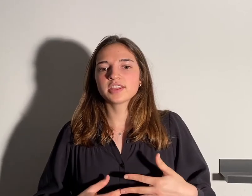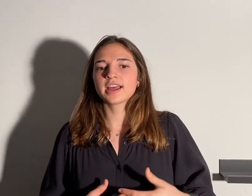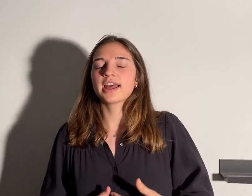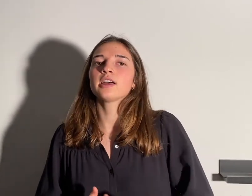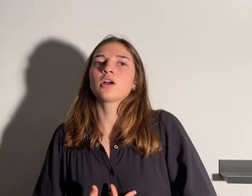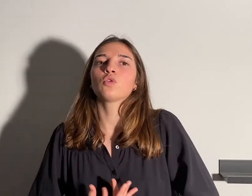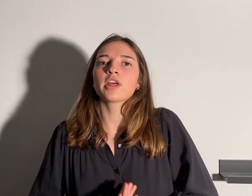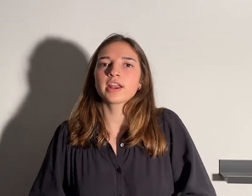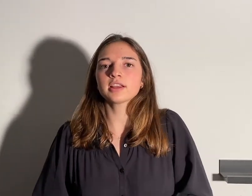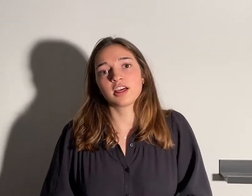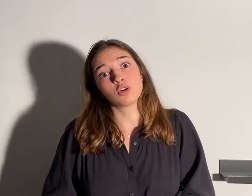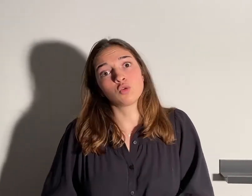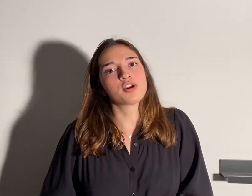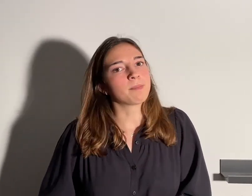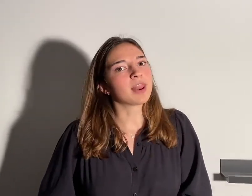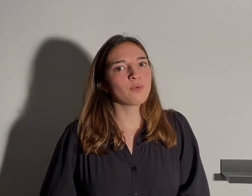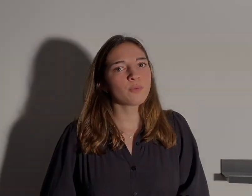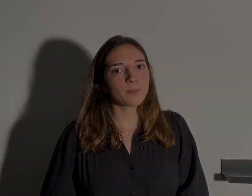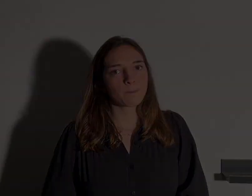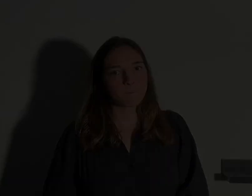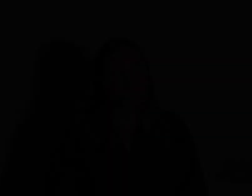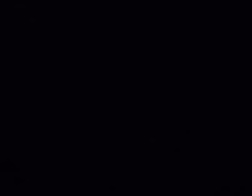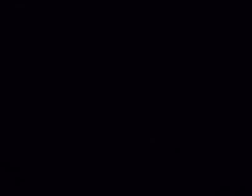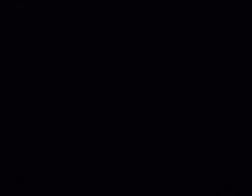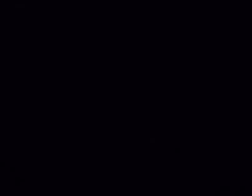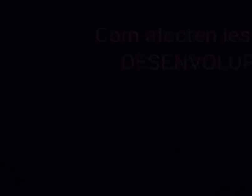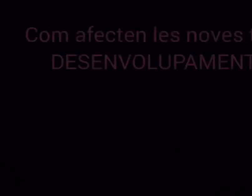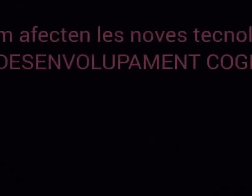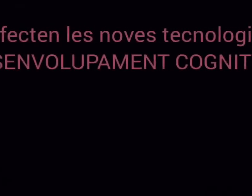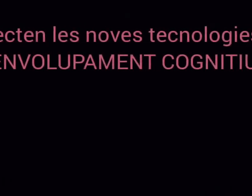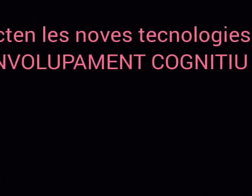major quantitat de colorant que el colorant blau.